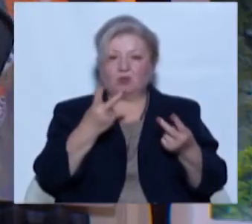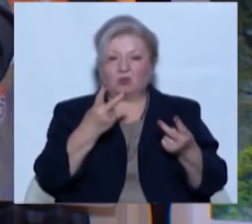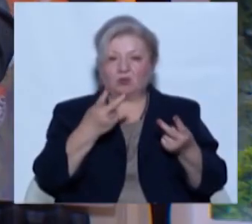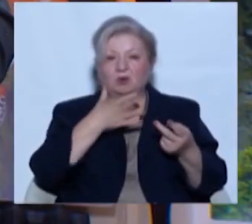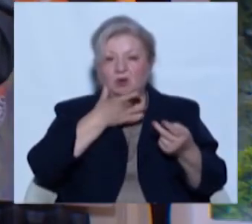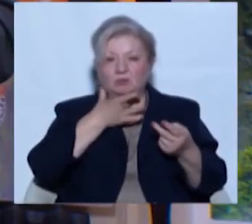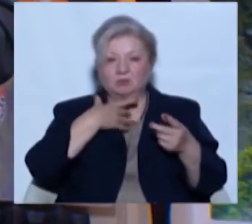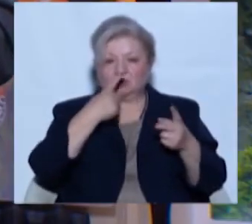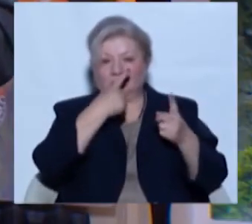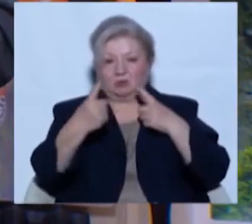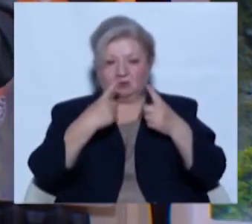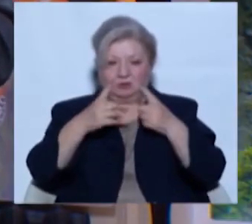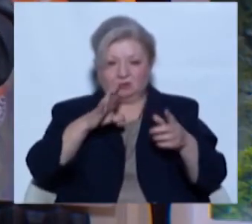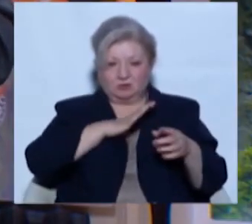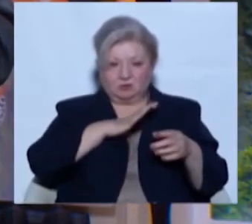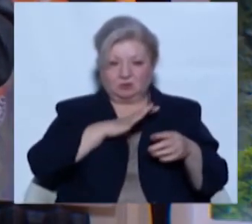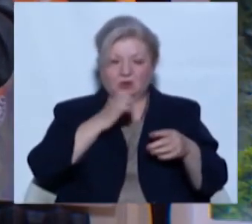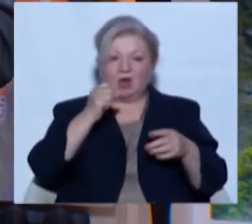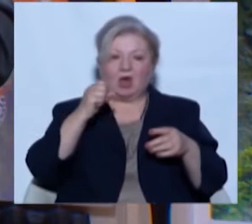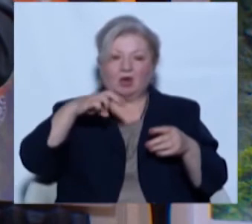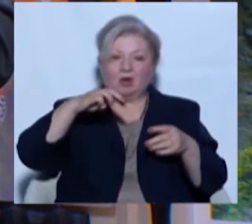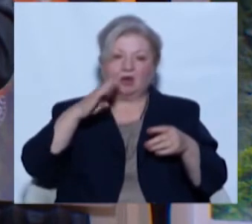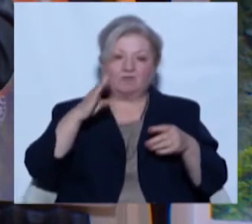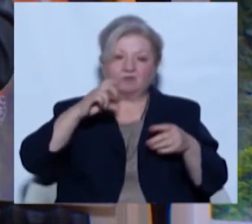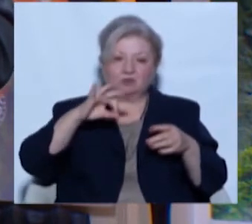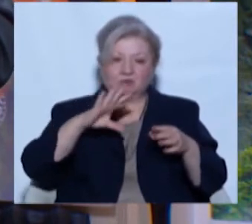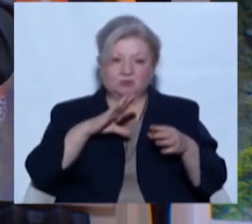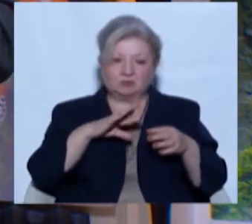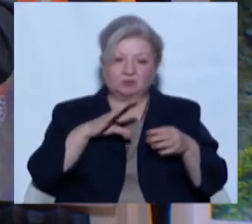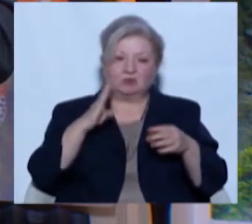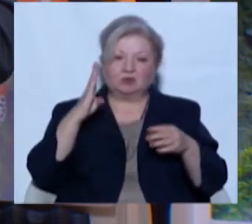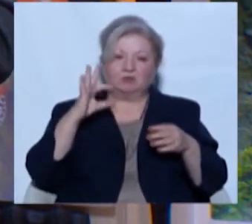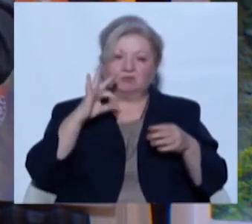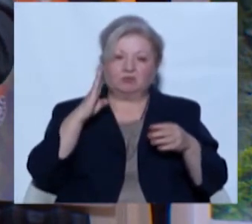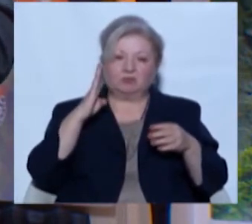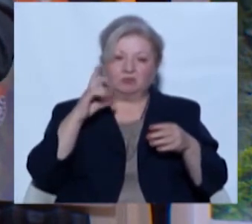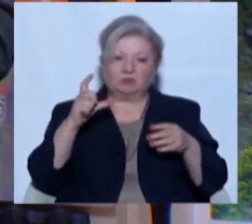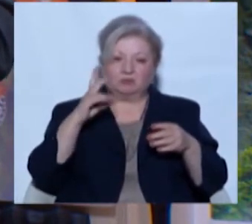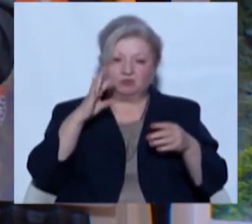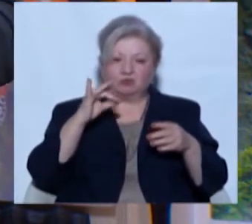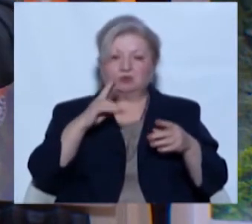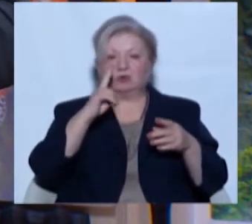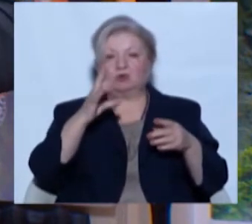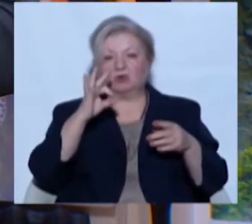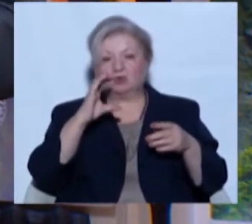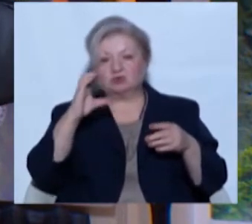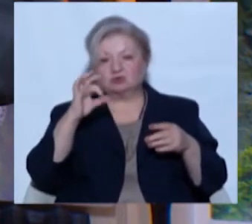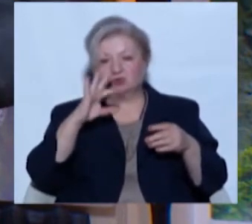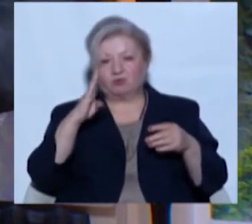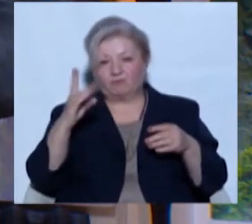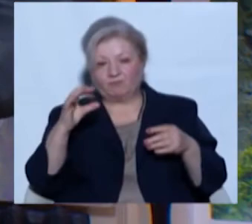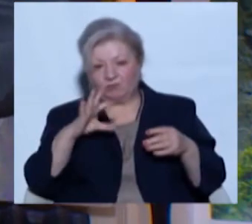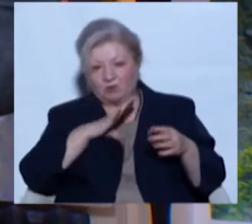ადმინისტრაციული ერთეული ავტონომია, ეს იყო ვოევოდინა და კოსოვო. კოსოვოს პრობლემა იმაში მდგომარეობდა, რომ